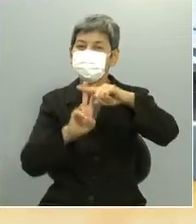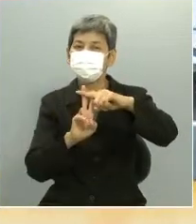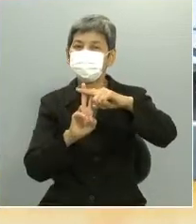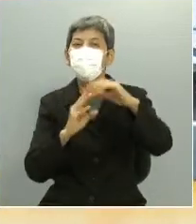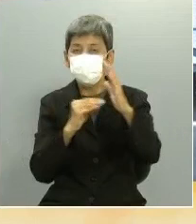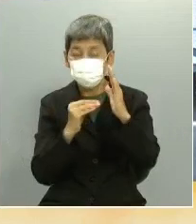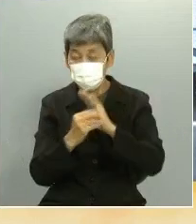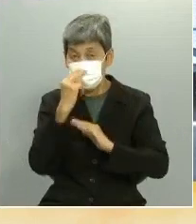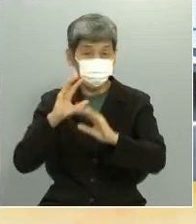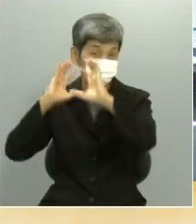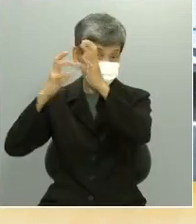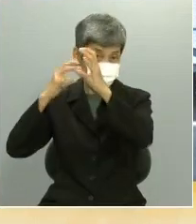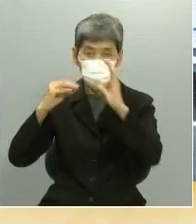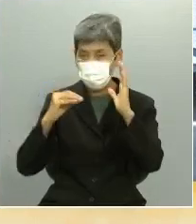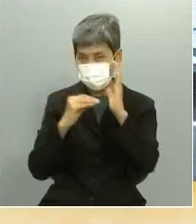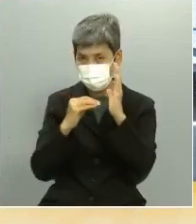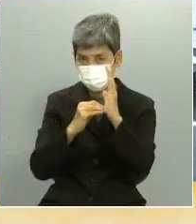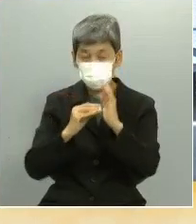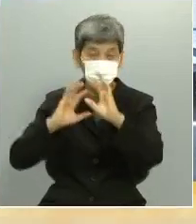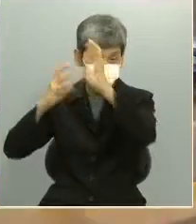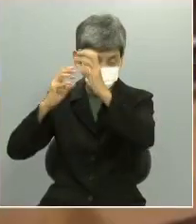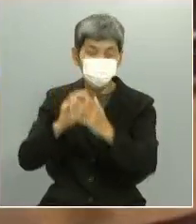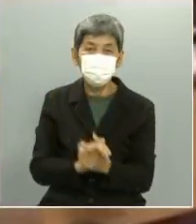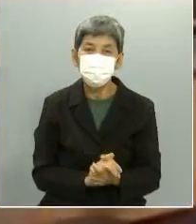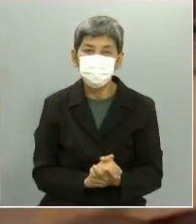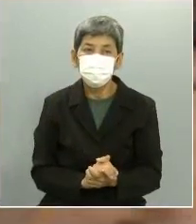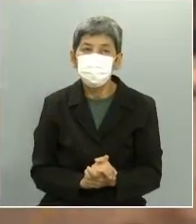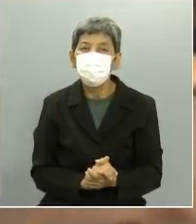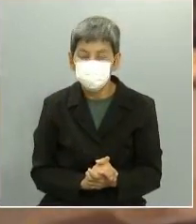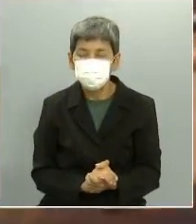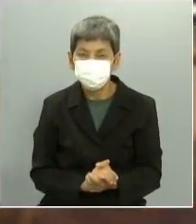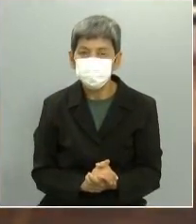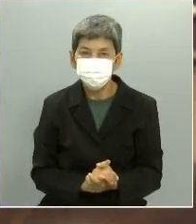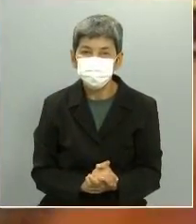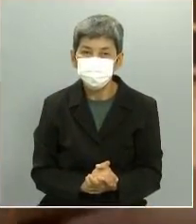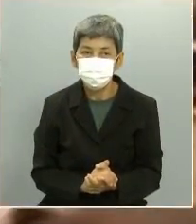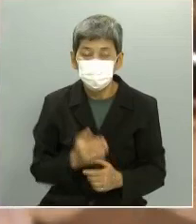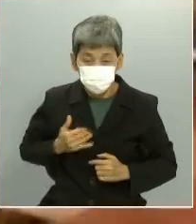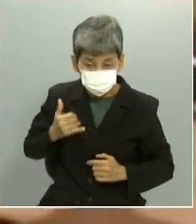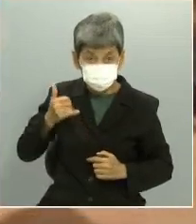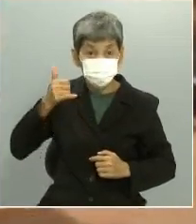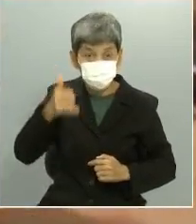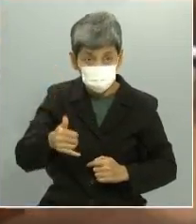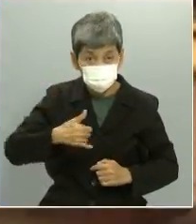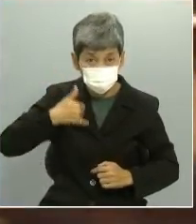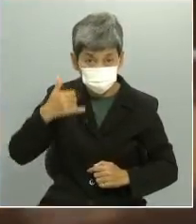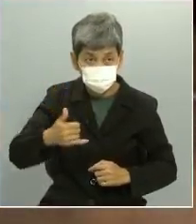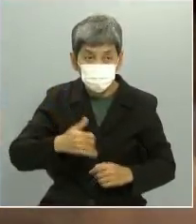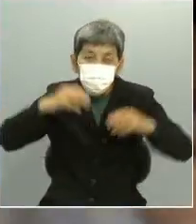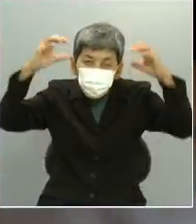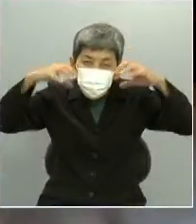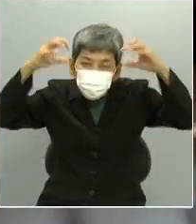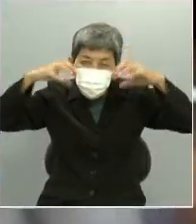นี้ฉายภาพยนตร์กรุงเทพกลางแปลงเรื่องแพรดำท่านผู้ชมไปถึงเนี่ยฝนมีนิดๆนะ